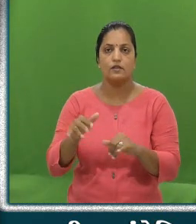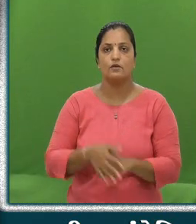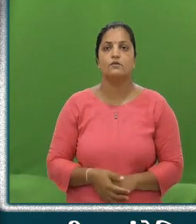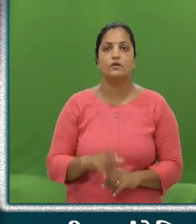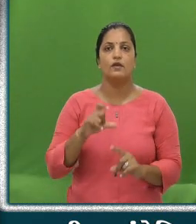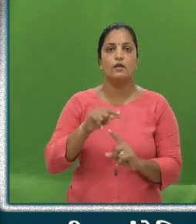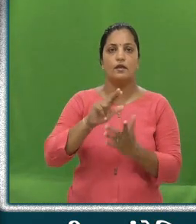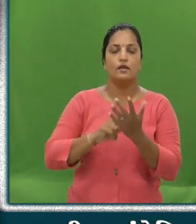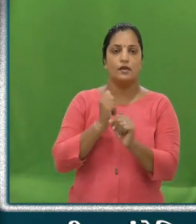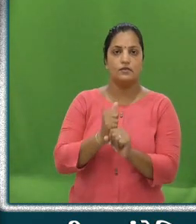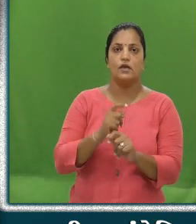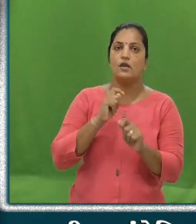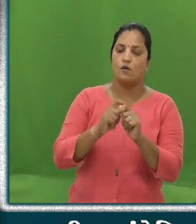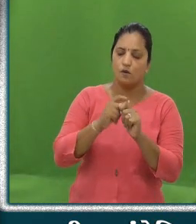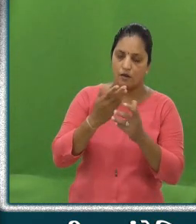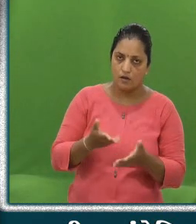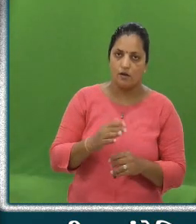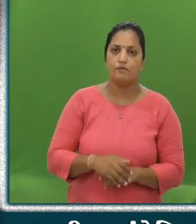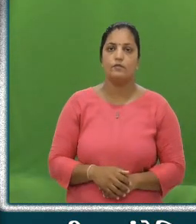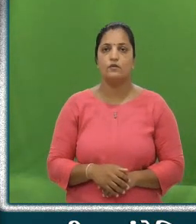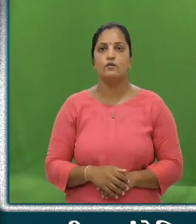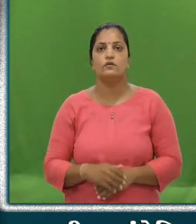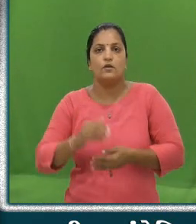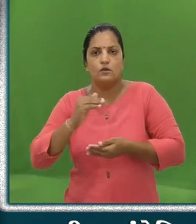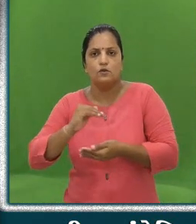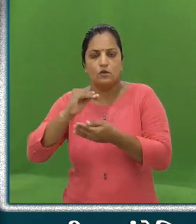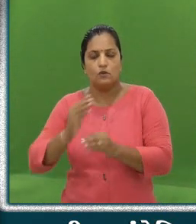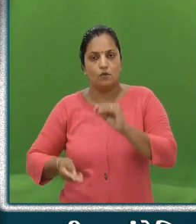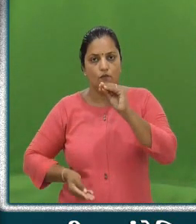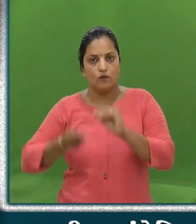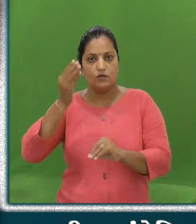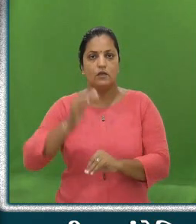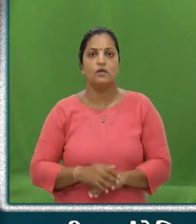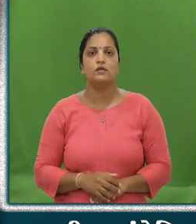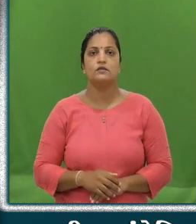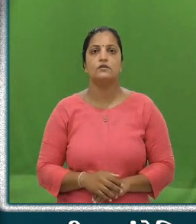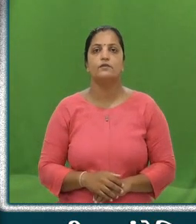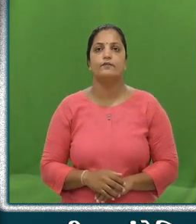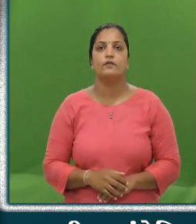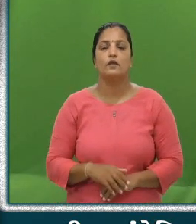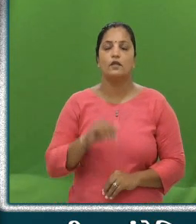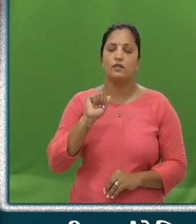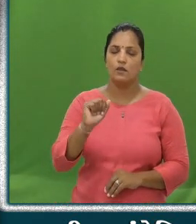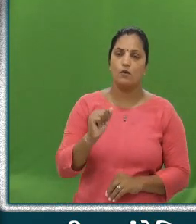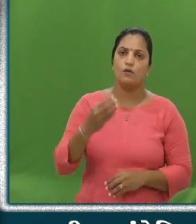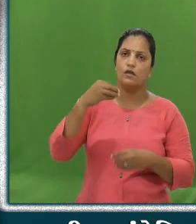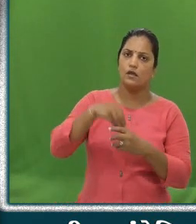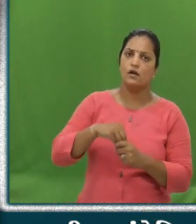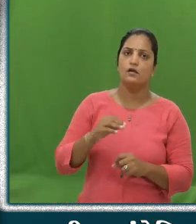કે લિંગી પ્રજનનની ક્રિયા થતી હોય છે, સંતતિઓ વધે છે. અહીં આપણે શું જોવાનું છે કે તેઓની